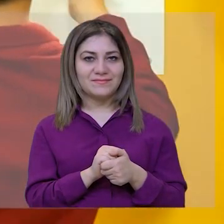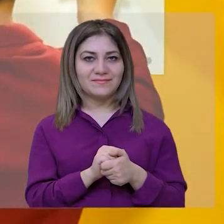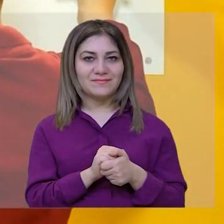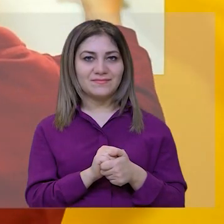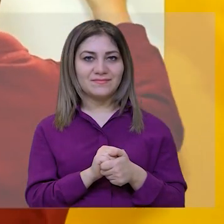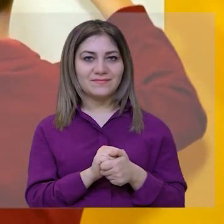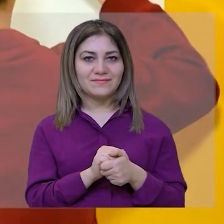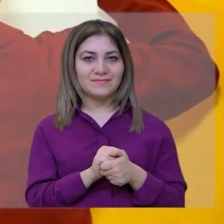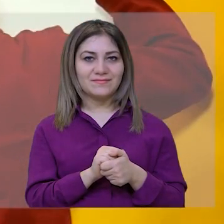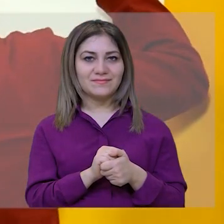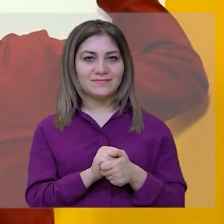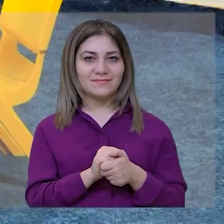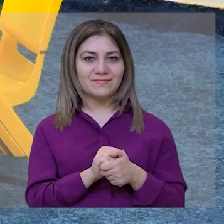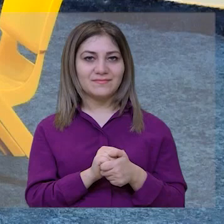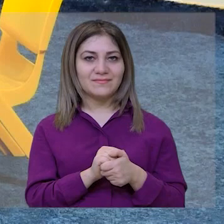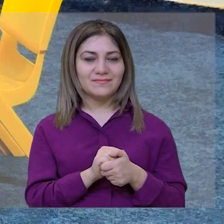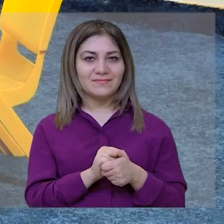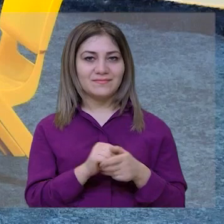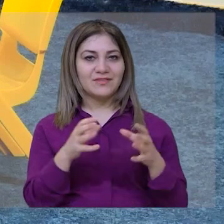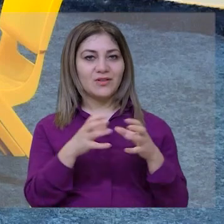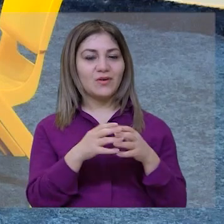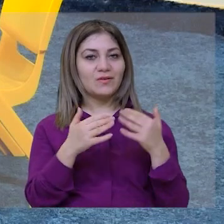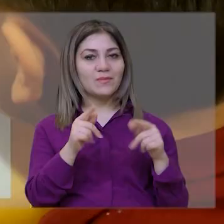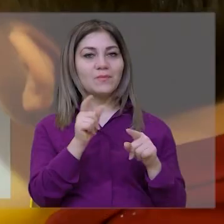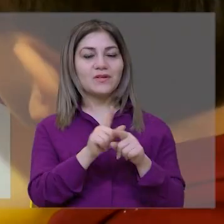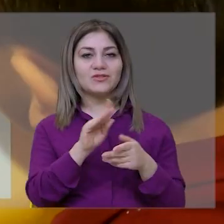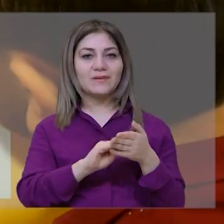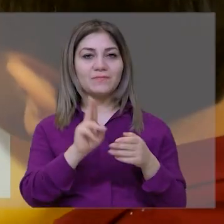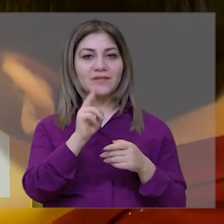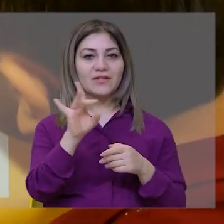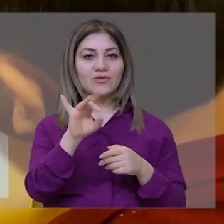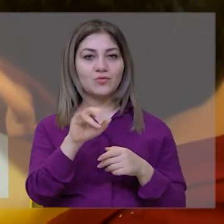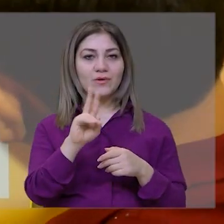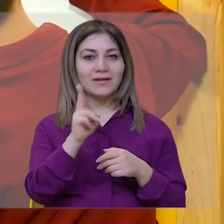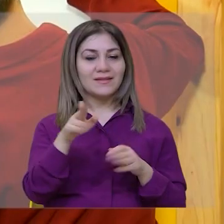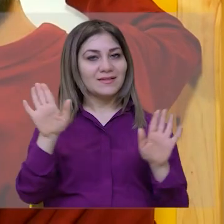Այս կողմնա։ Այո, այդ կողմը ձեր խումբն է։ Ինչ բառ ես գրում։ Կռունկ։